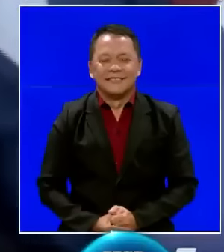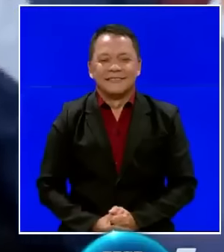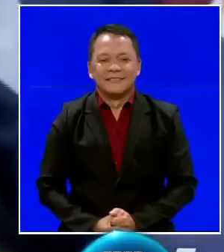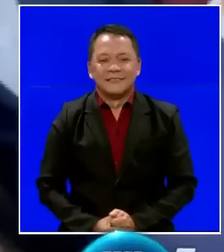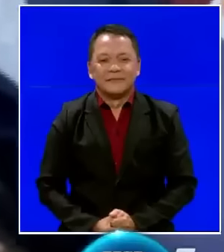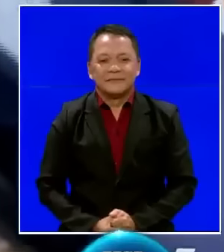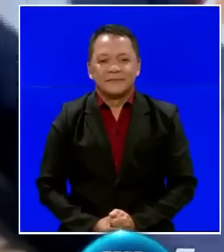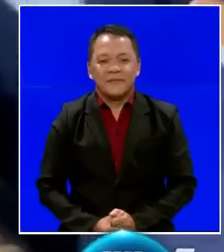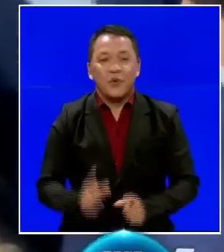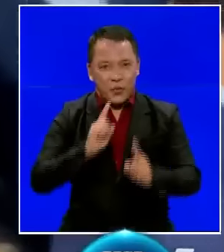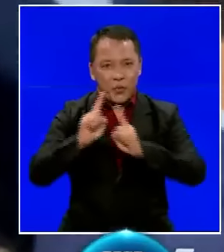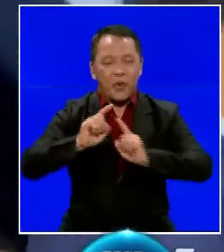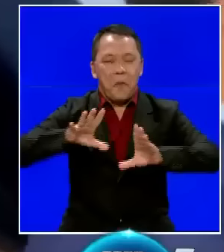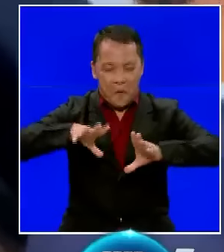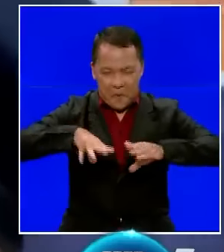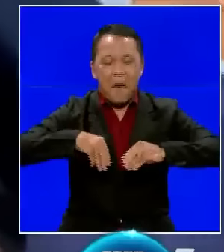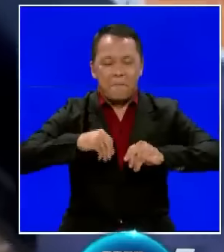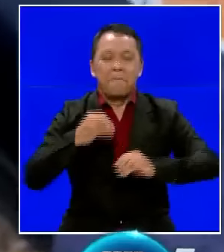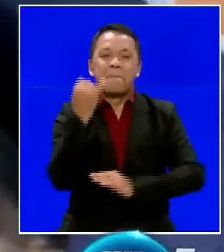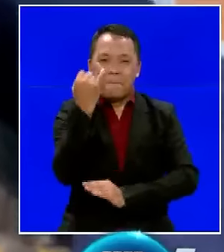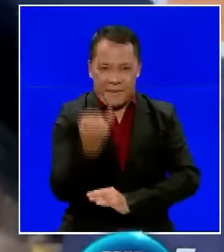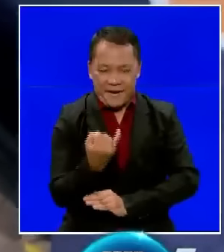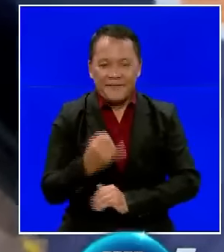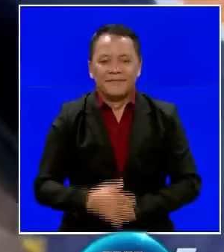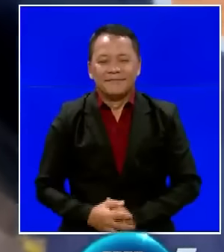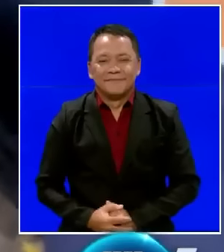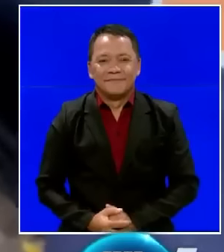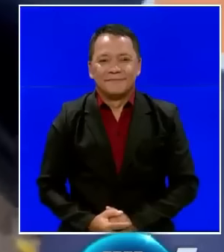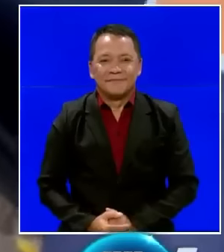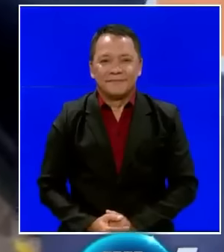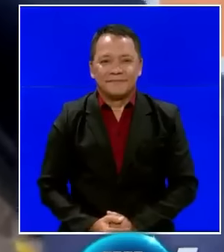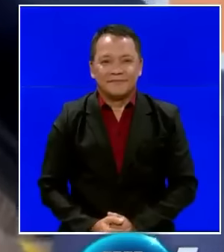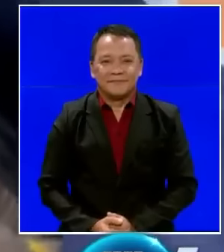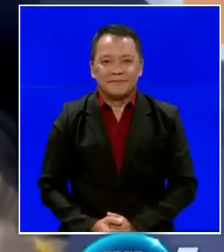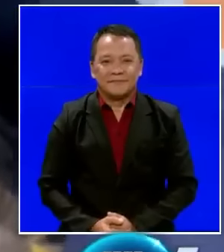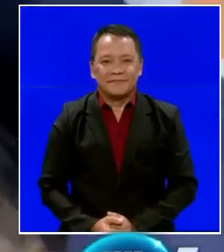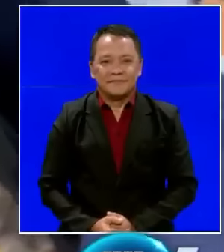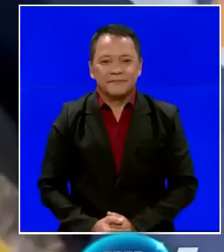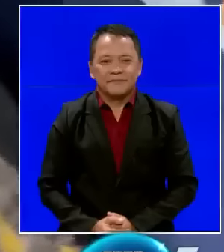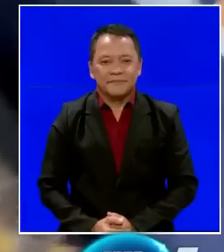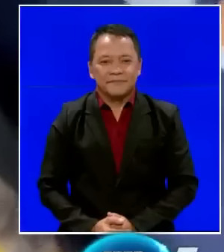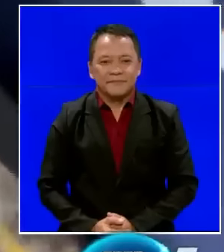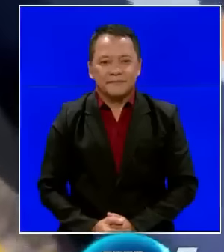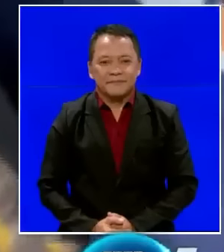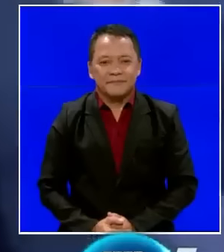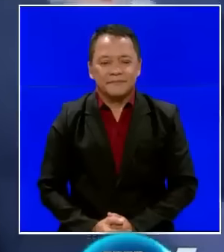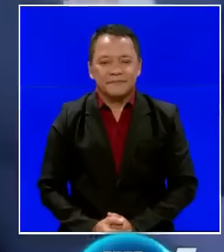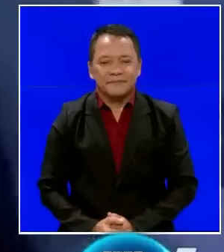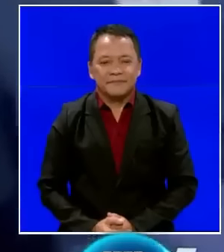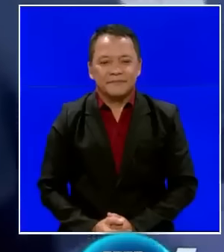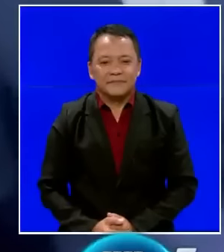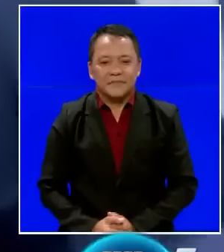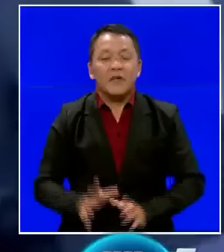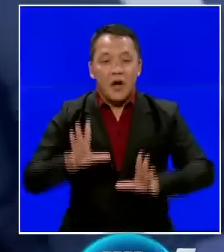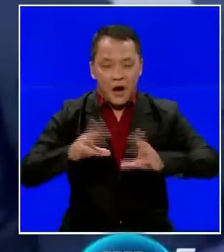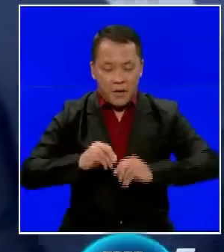ต่ไหนก็พูดว่ายอมแพ้ นี่มันจริงทำนั้นคือทำอย่างนั้นเชื่อไหมเดี๋ยวกลับไปที่แร กย